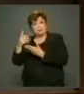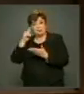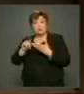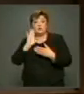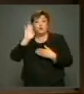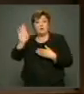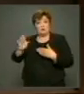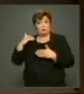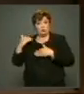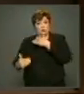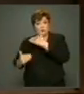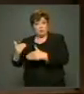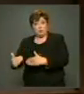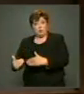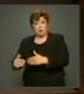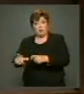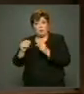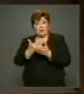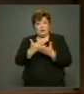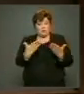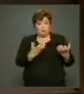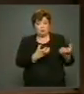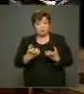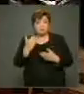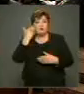maksavat puutteellisten määrärahojen johdosta?